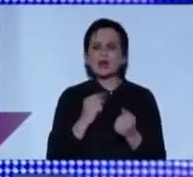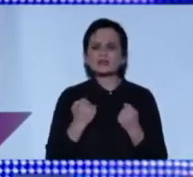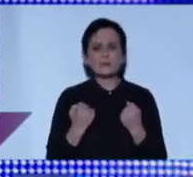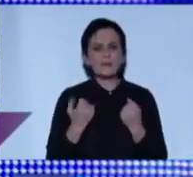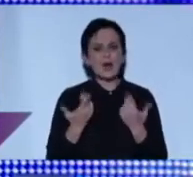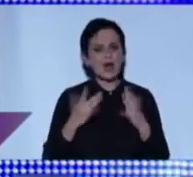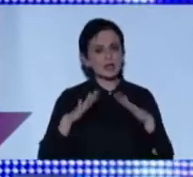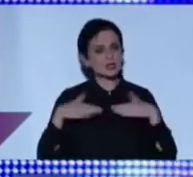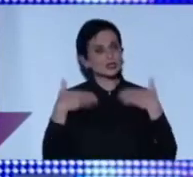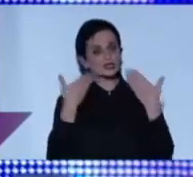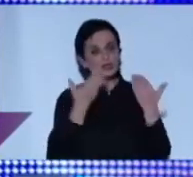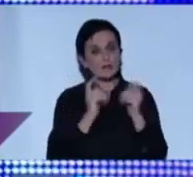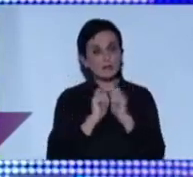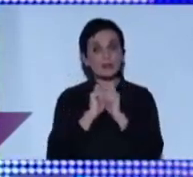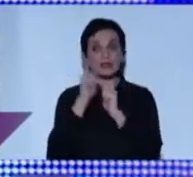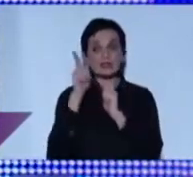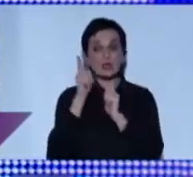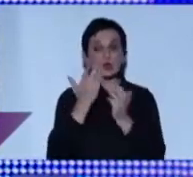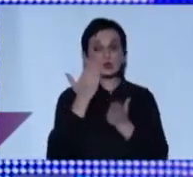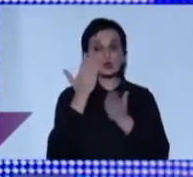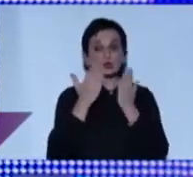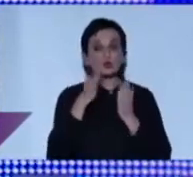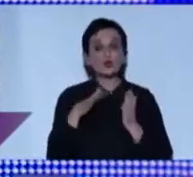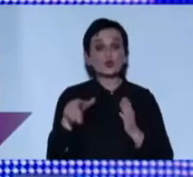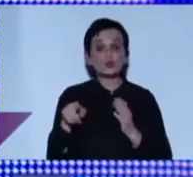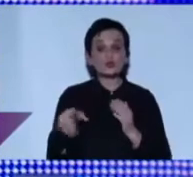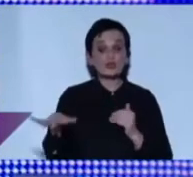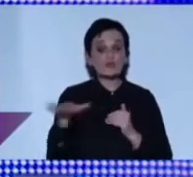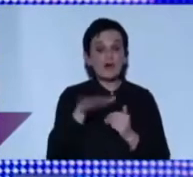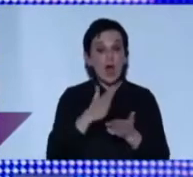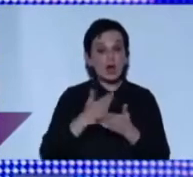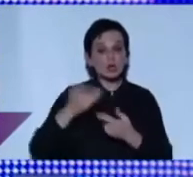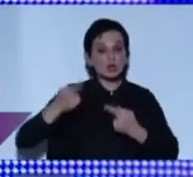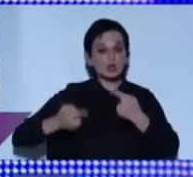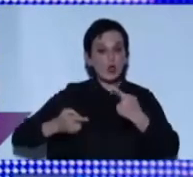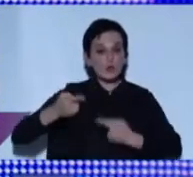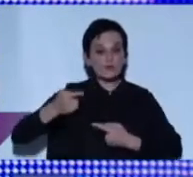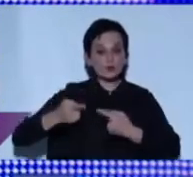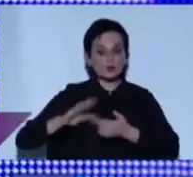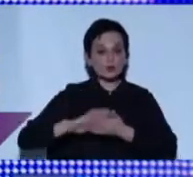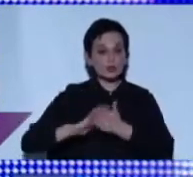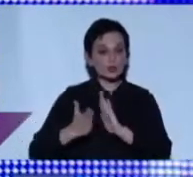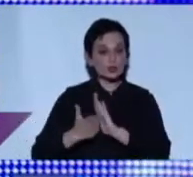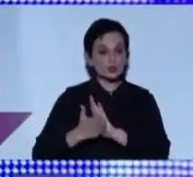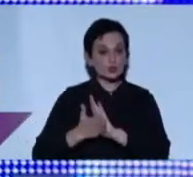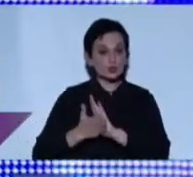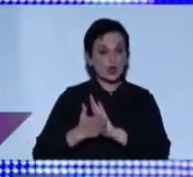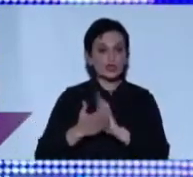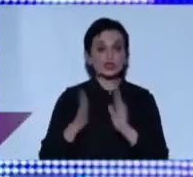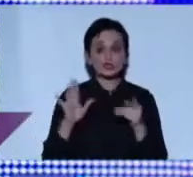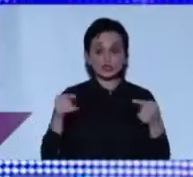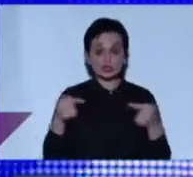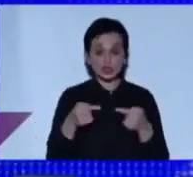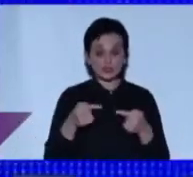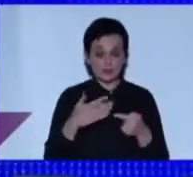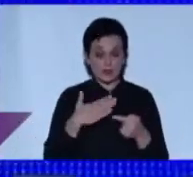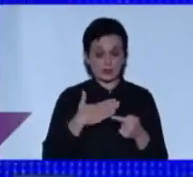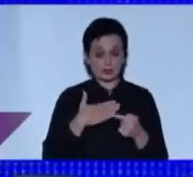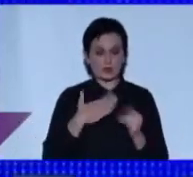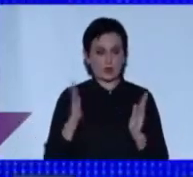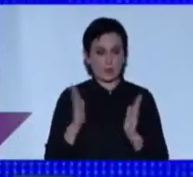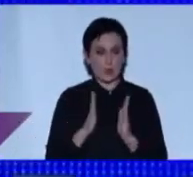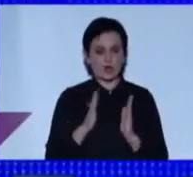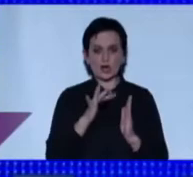შეთავაზება იყოს საგასხადო, თუ არის იმ ქვეყანაში კონფლიქტური სიტუაცია. შესაბამისად, ჩემი სტილი არის, რომ ძალიან